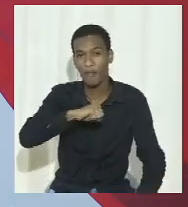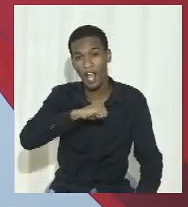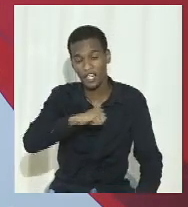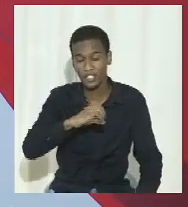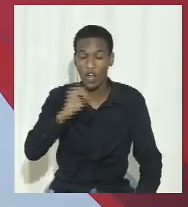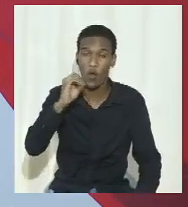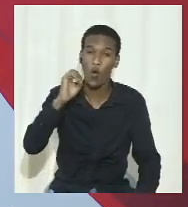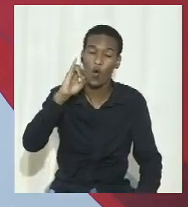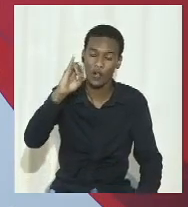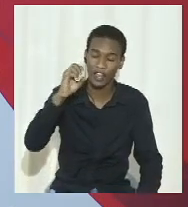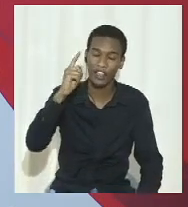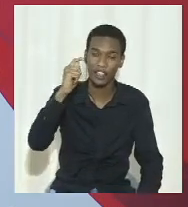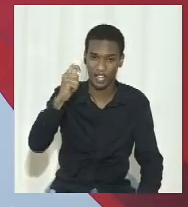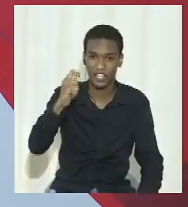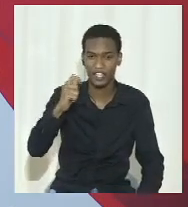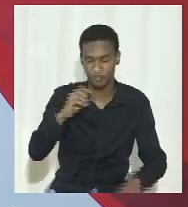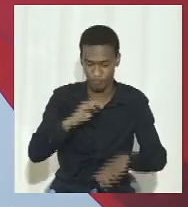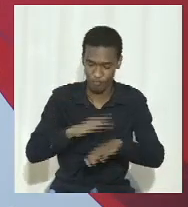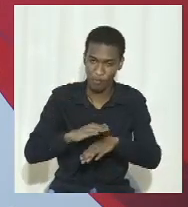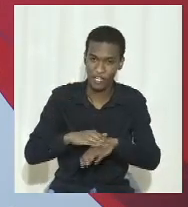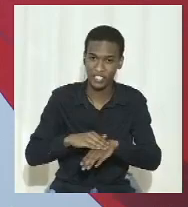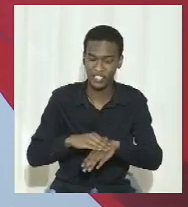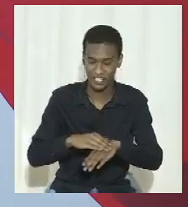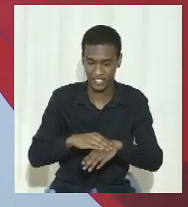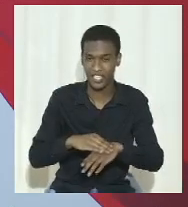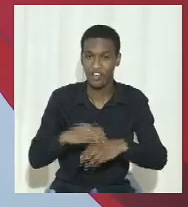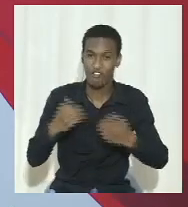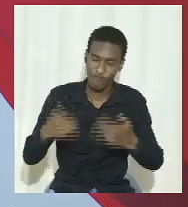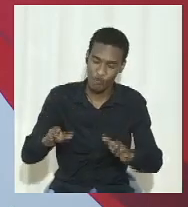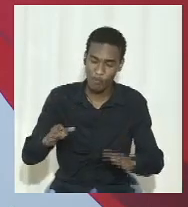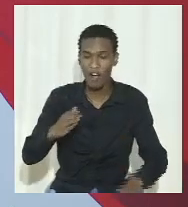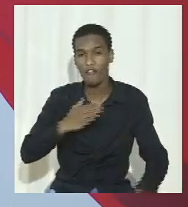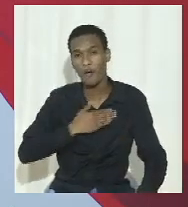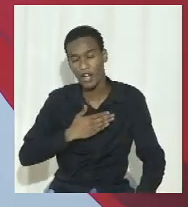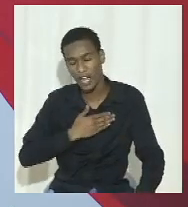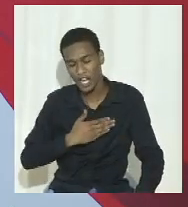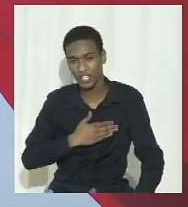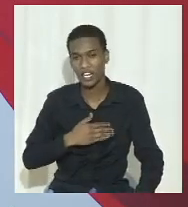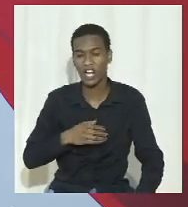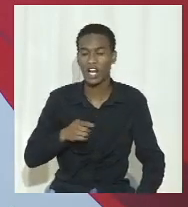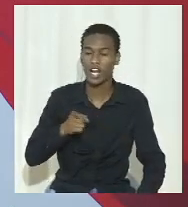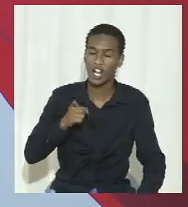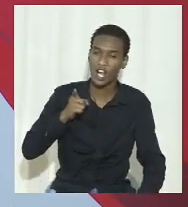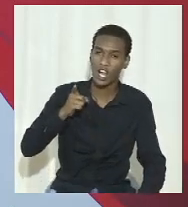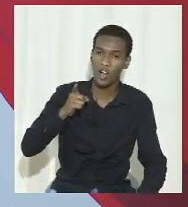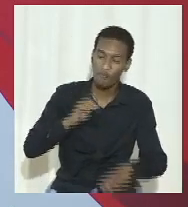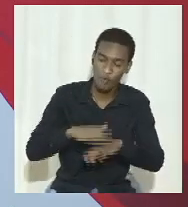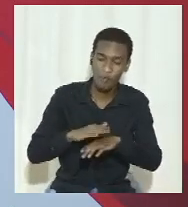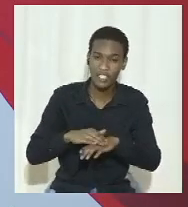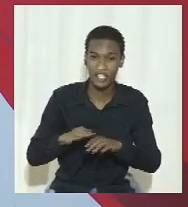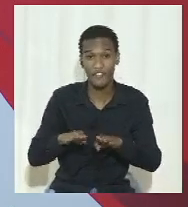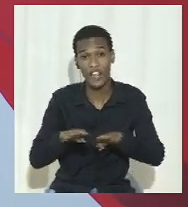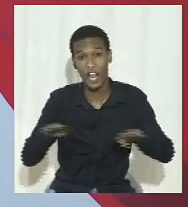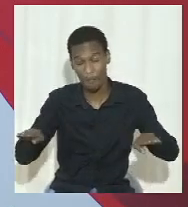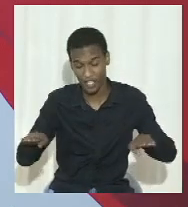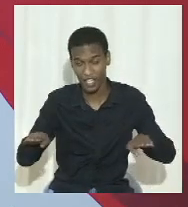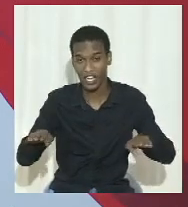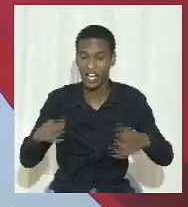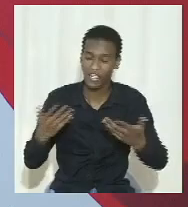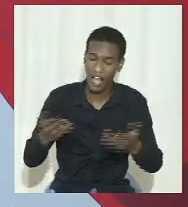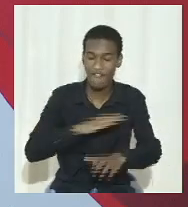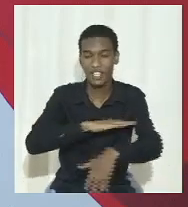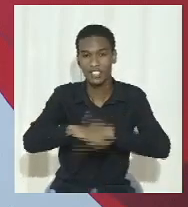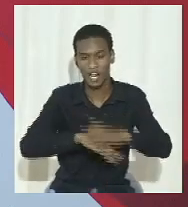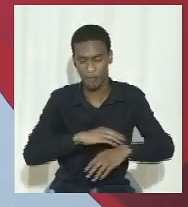amin'ny fametrahana ny pedagogika mifototra amin'ny fandriam-pahalemana sy fahasalamana eo amin'ny asa. Ankoatr'izay